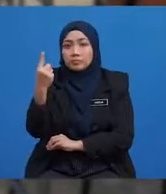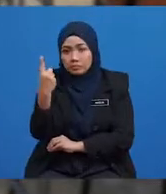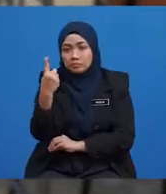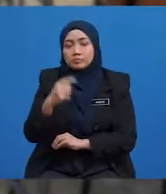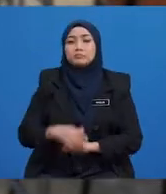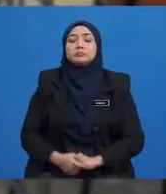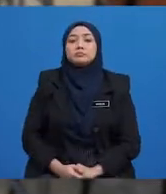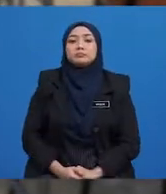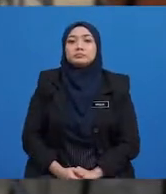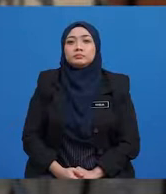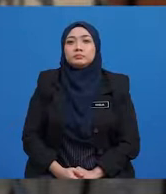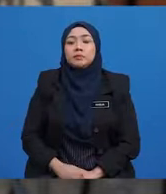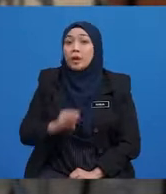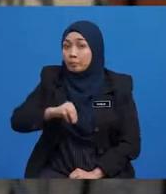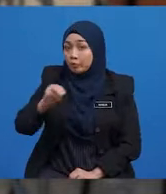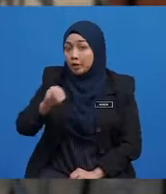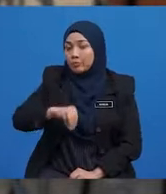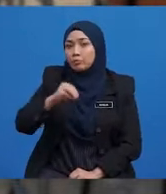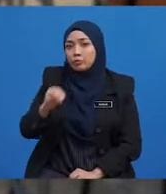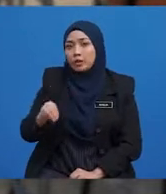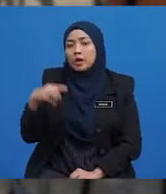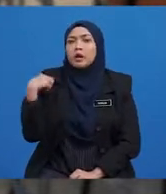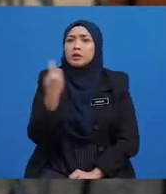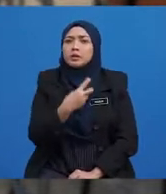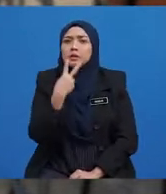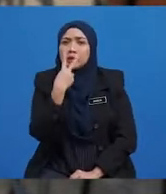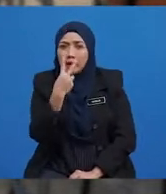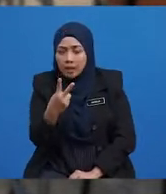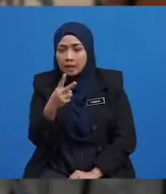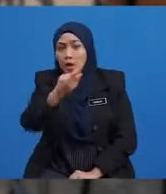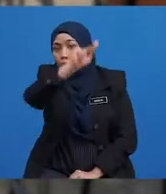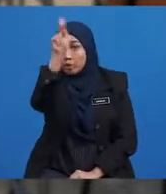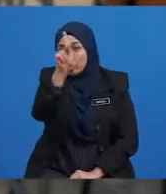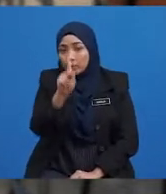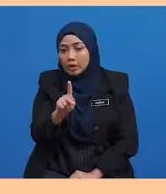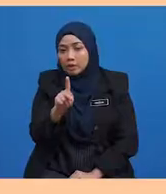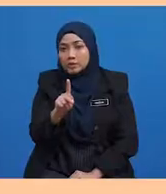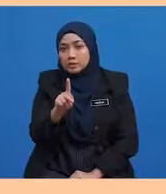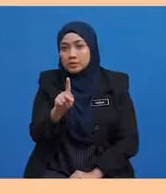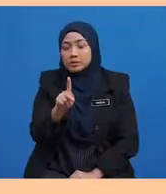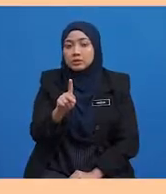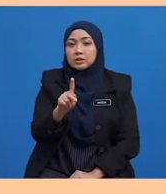Baik murid-murid, kita pergi kepada kuis pengukuhan yang seterusnya.